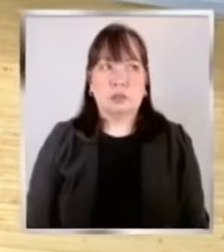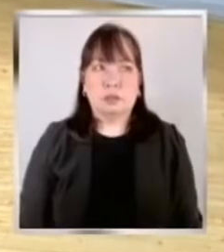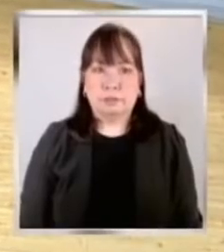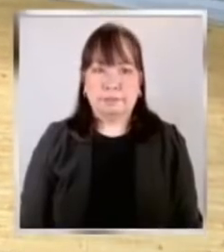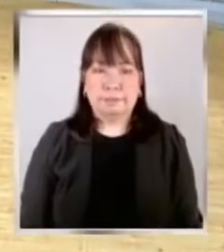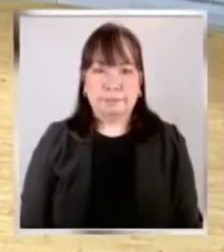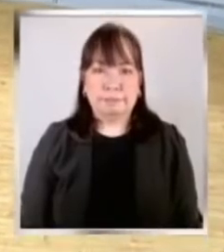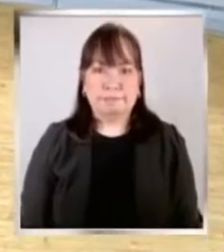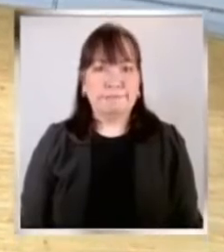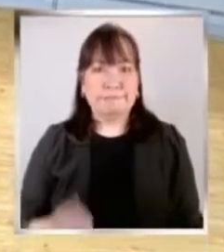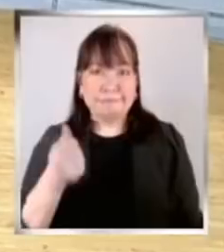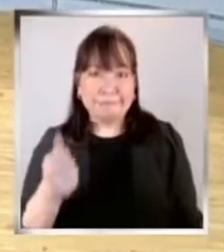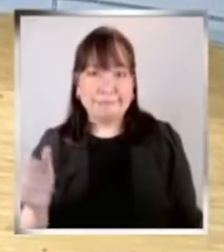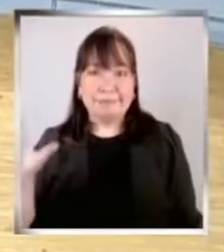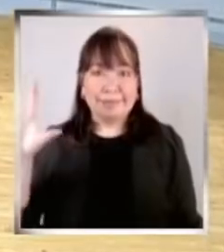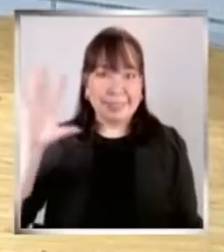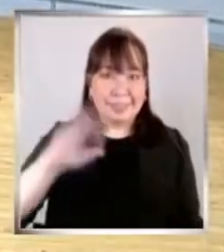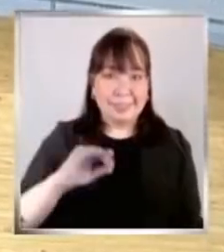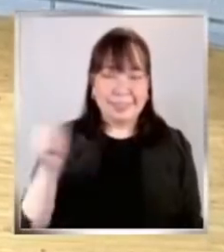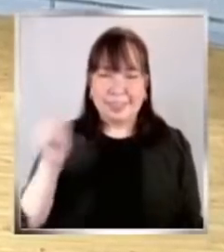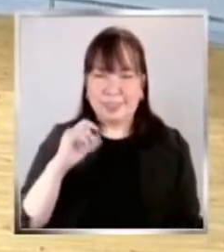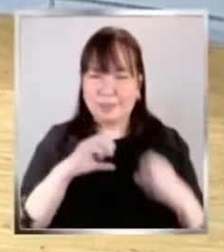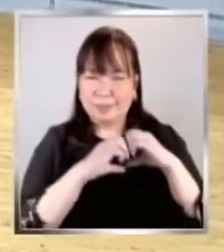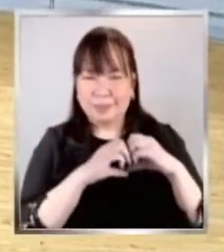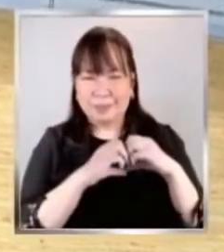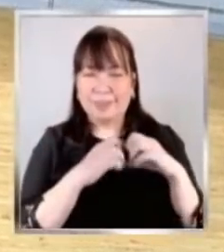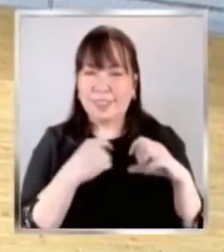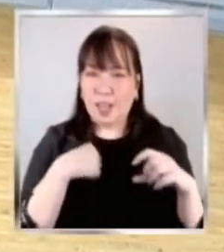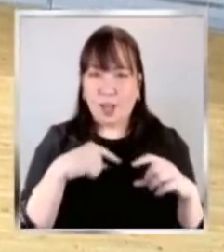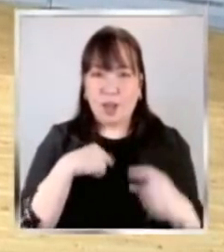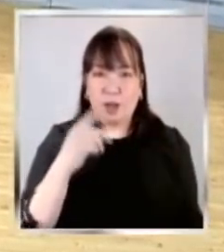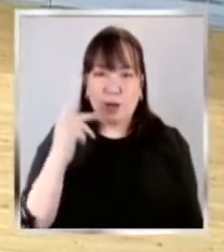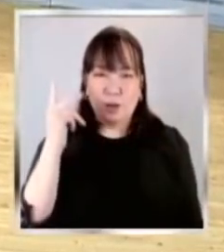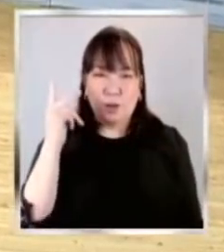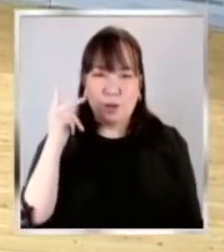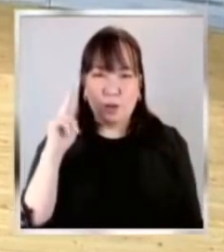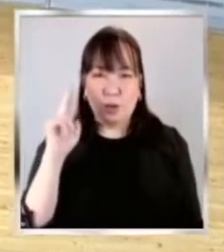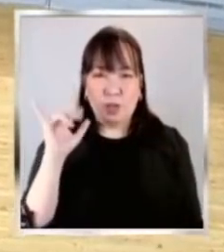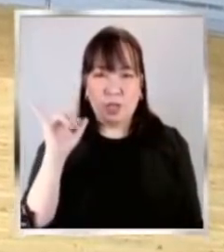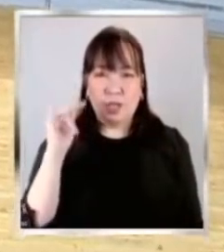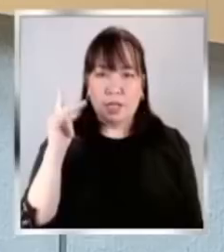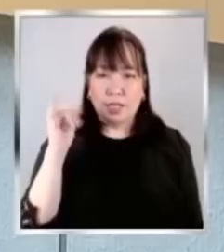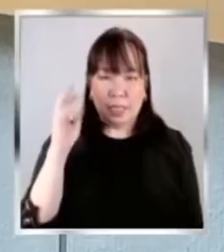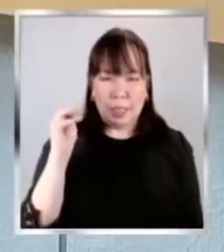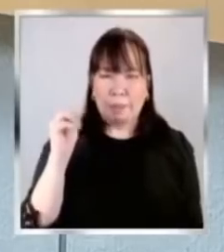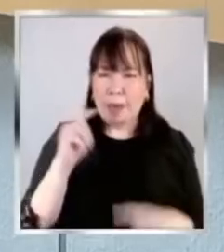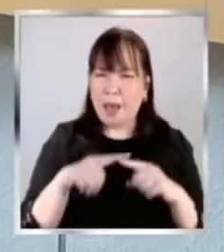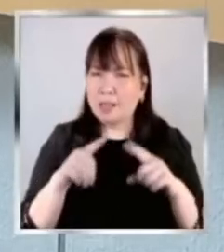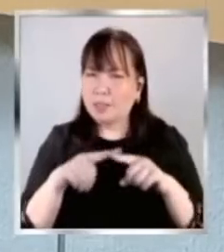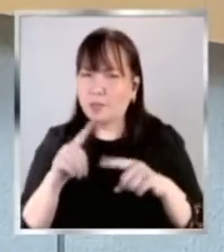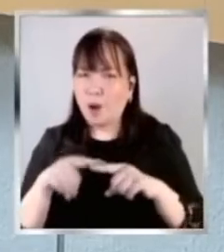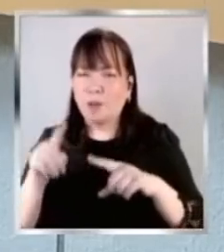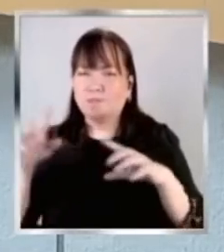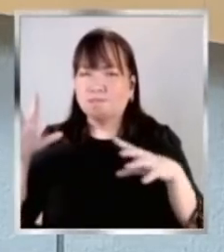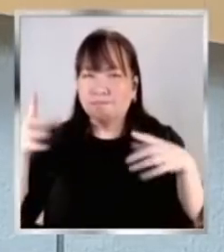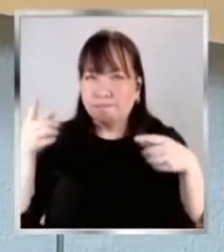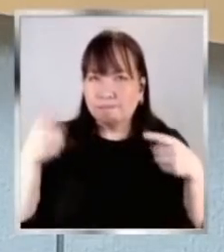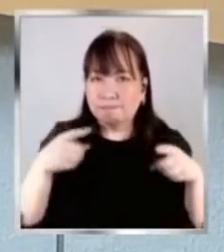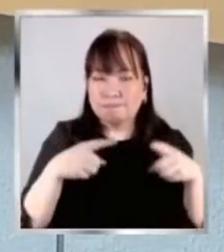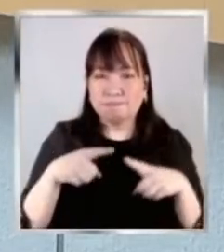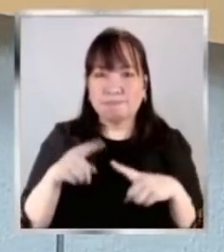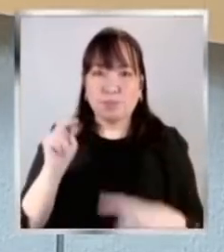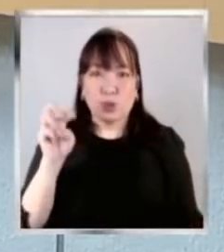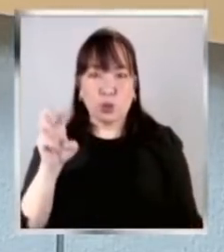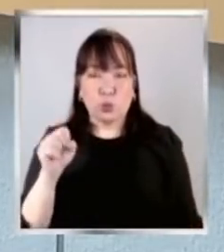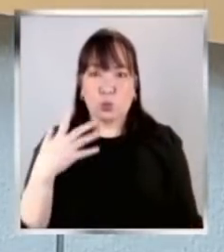Magandang gabi mga kapuso. Ako po inyong Kuya Kim na magbibigay sa inyo ng trivia sa likod ng mga trending na balita. Makalipas ang 2 taon,